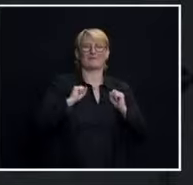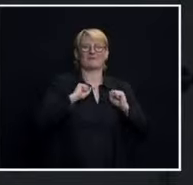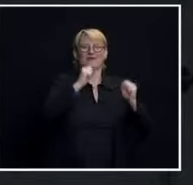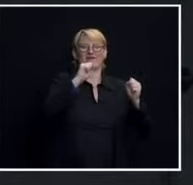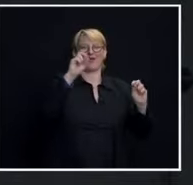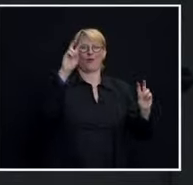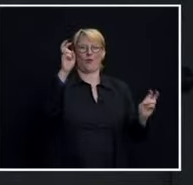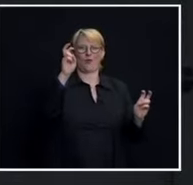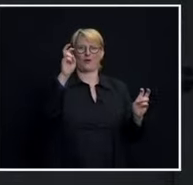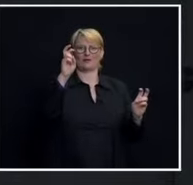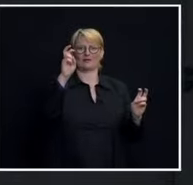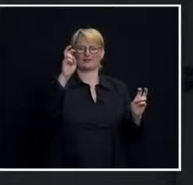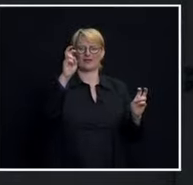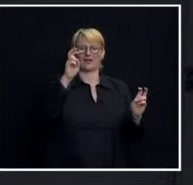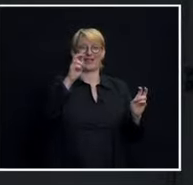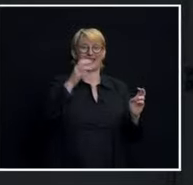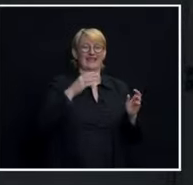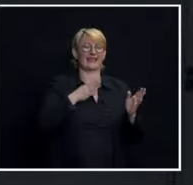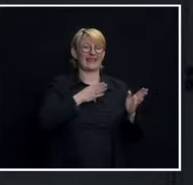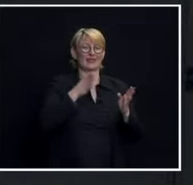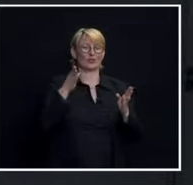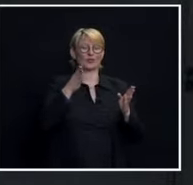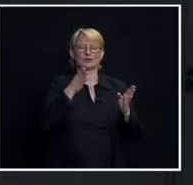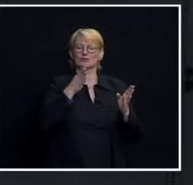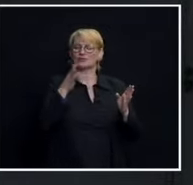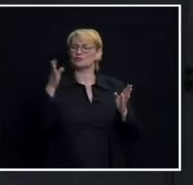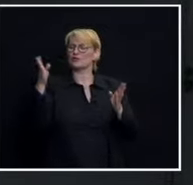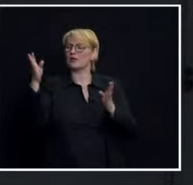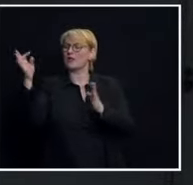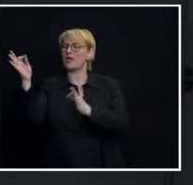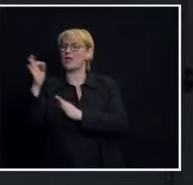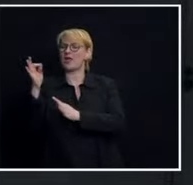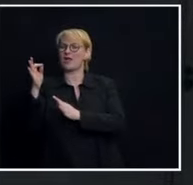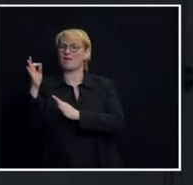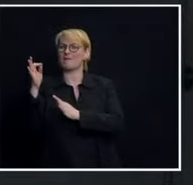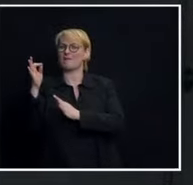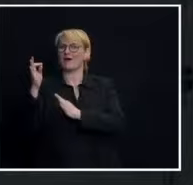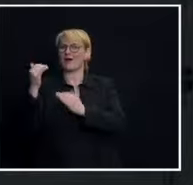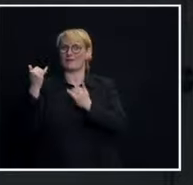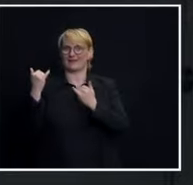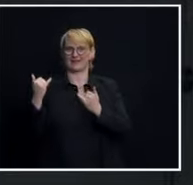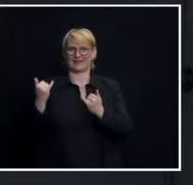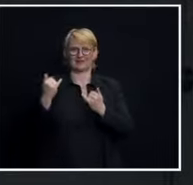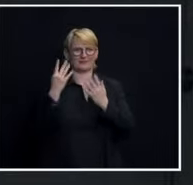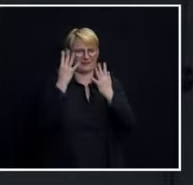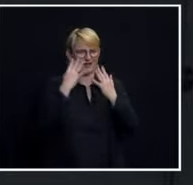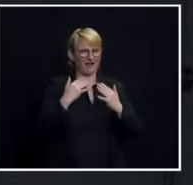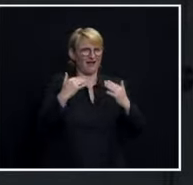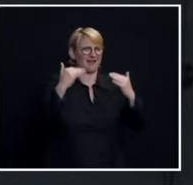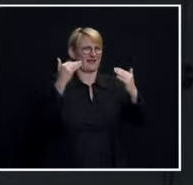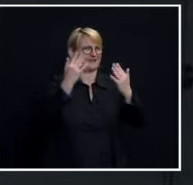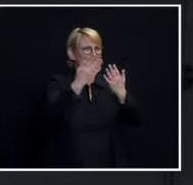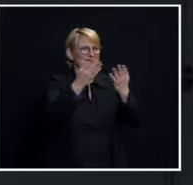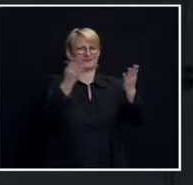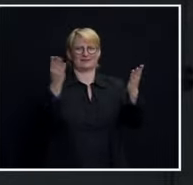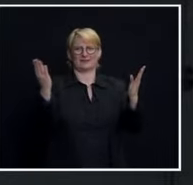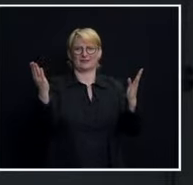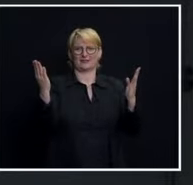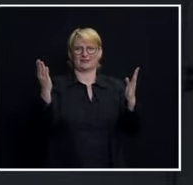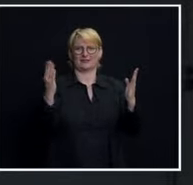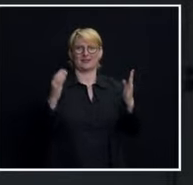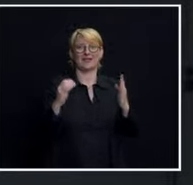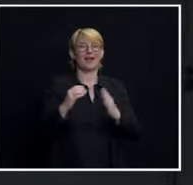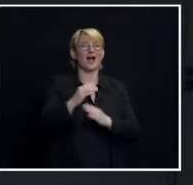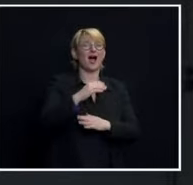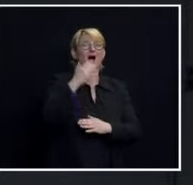die allerschrecklichste Richtung. Und heute ist es mit Ihnen allen, mit Ihnen, meine sehr geehrten Patinnen und Paten, die